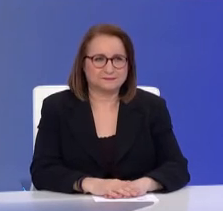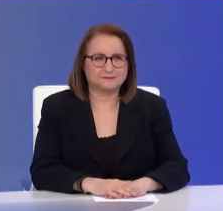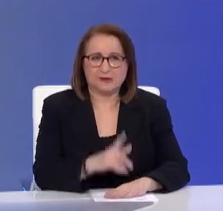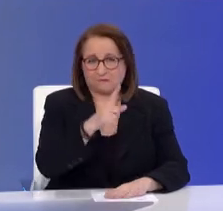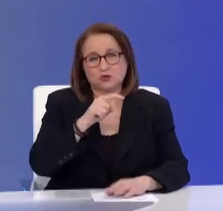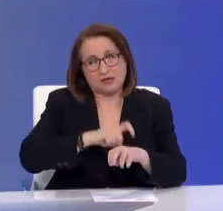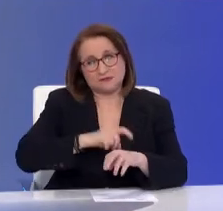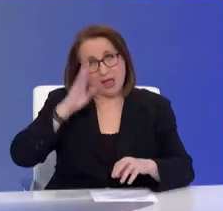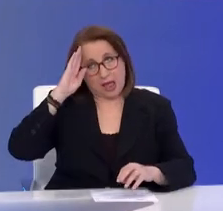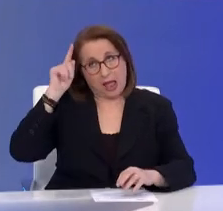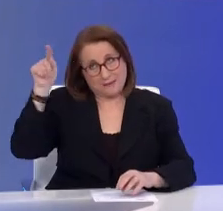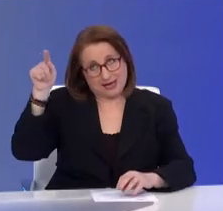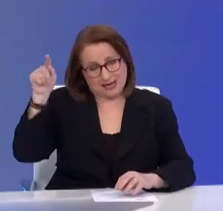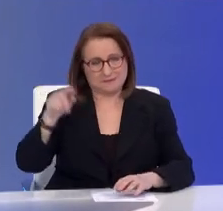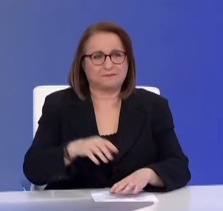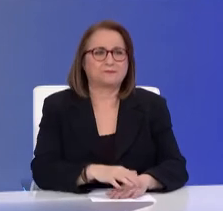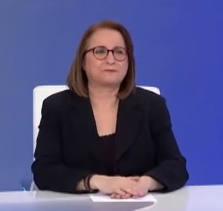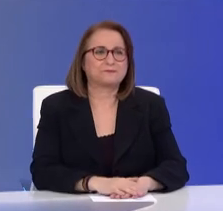πρώην γερουσιαστή και υπουργό